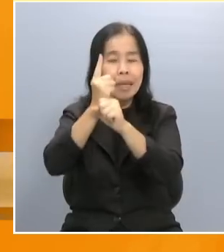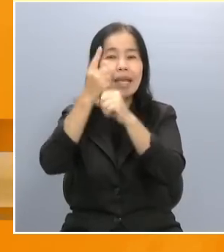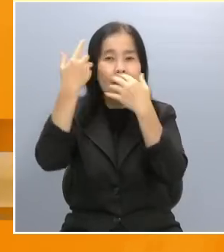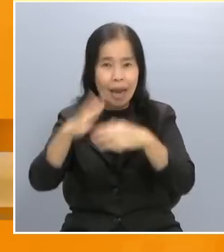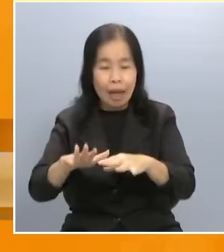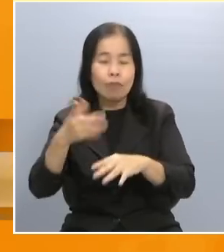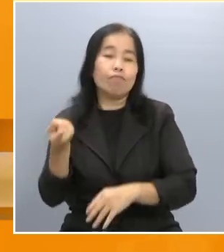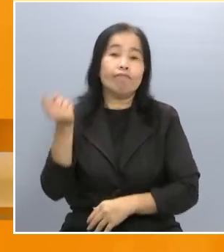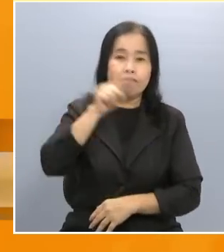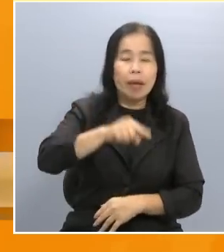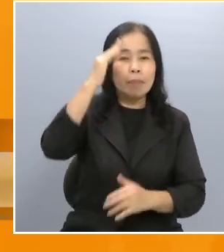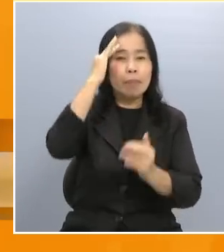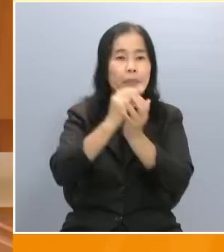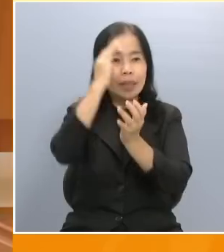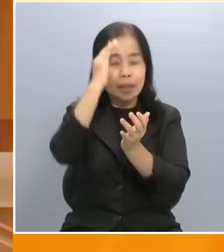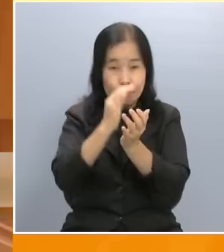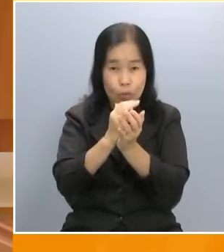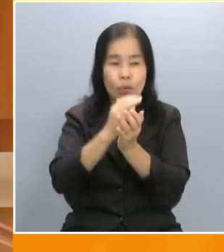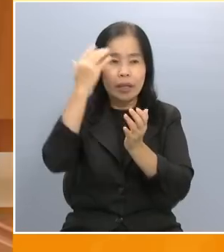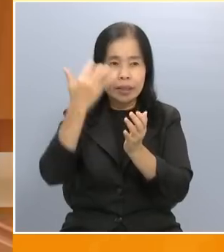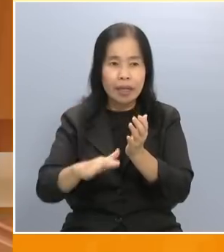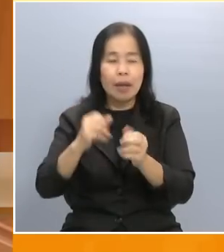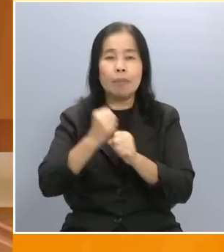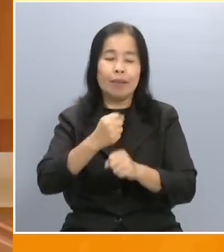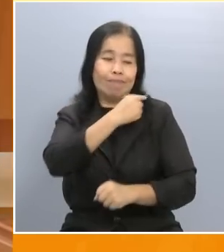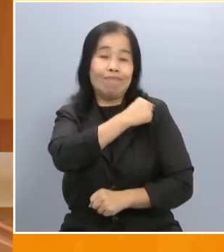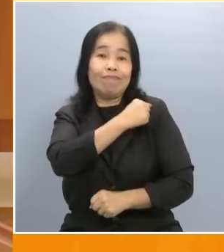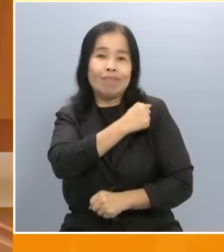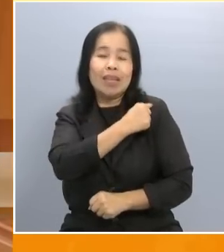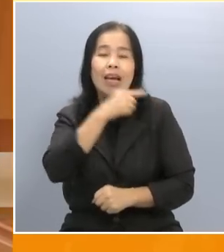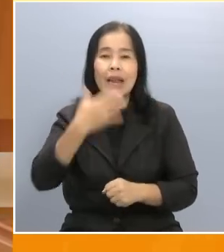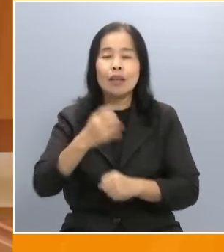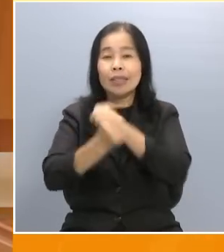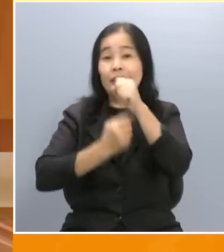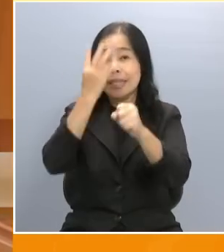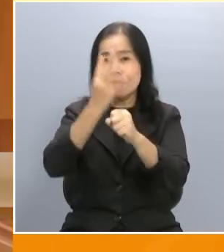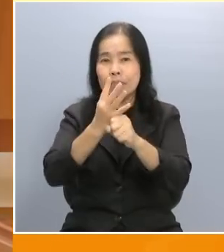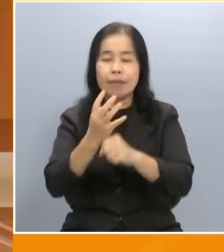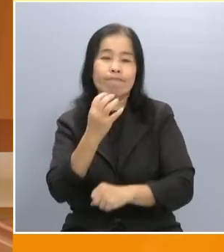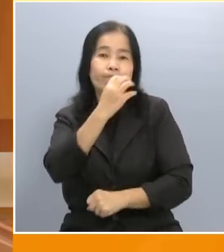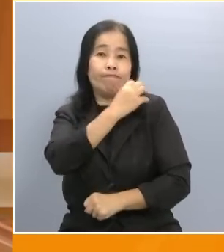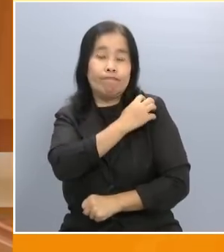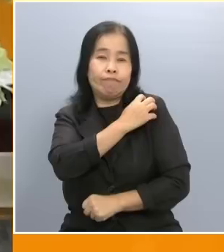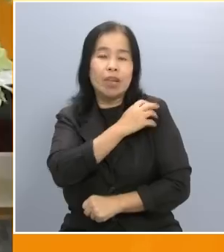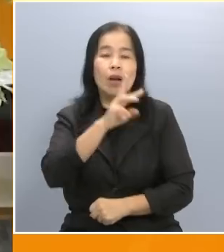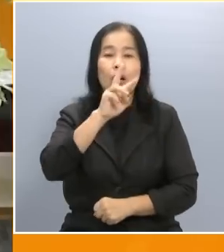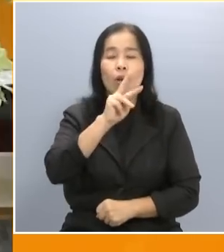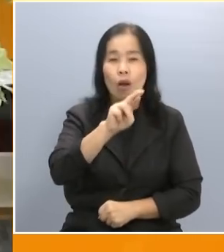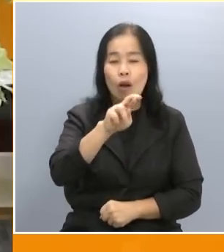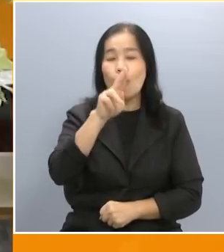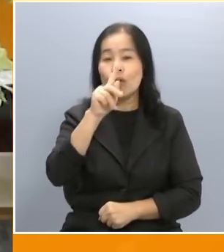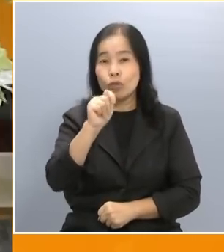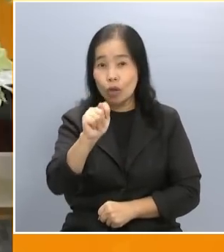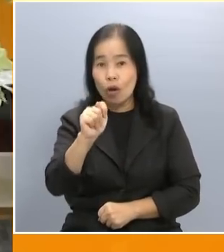ก่อนจะมาเป็นตำรวจข้ามมาไปสืบประวัติศาสตร์ใช้เวลาไม่ถึง 4ปีขึ้นเป็นผู้กองร้อยตำรวจเอกหญิง